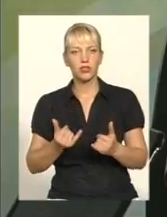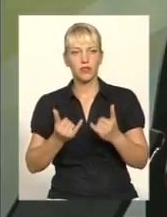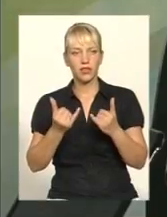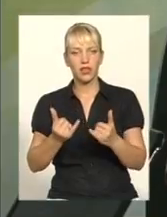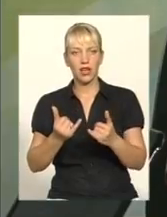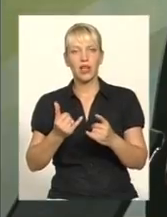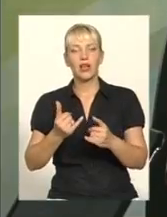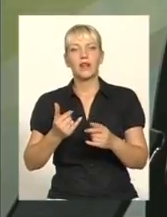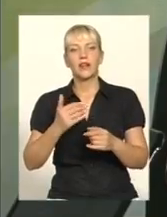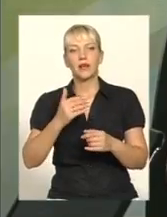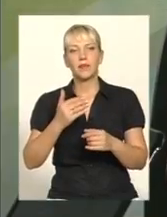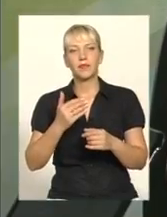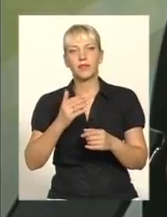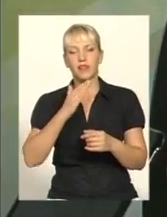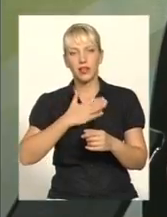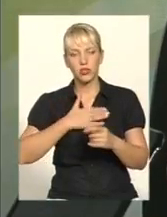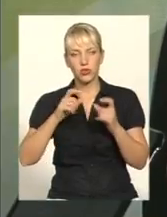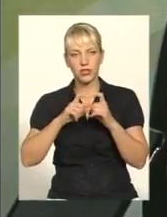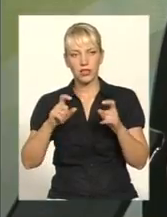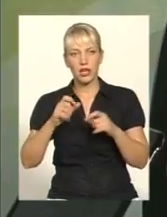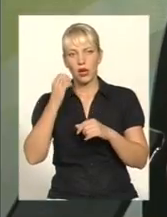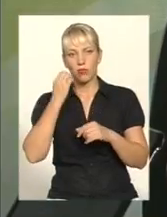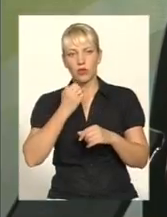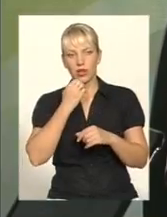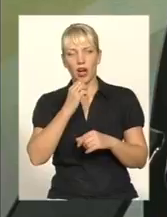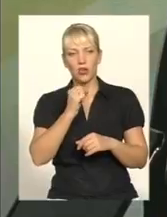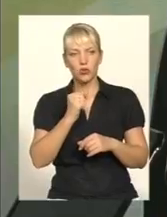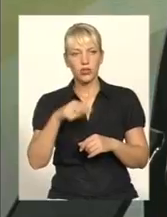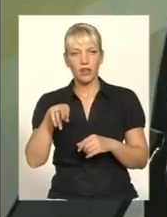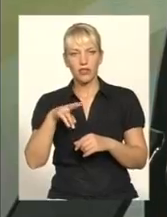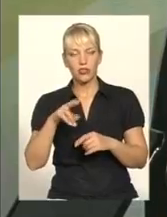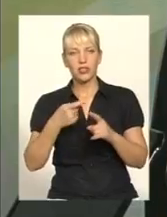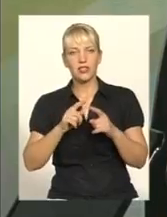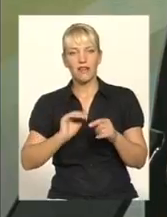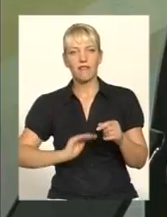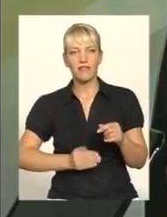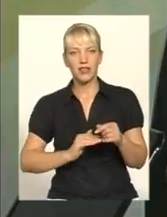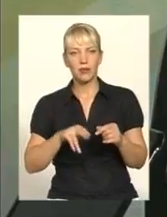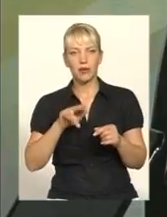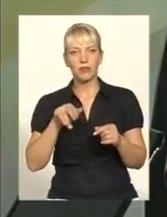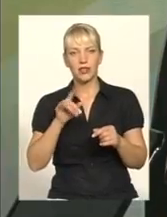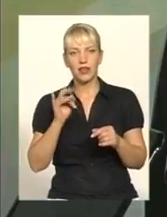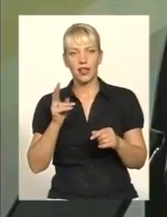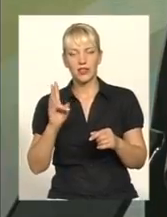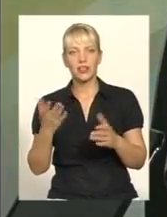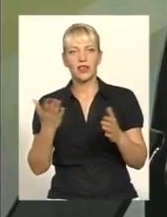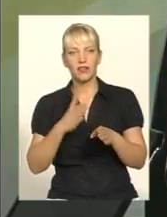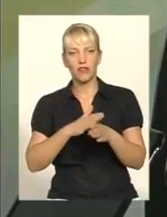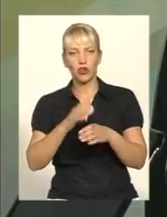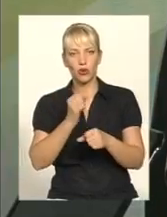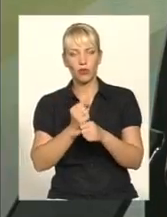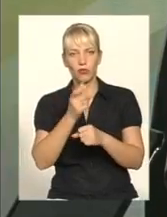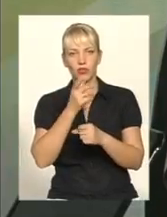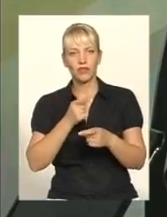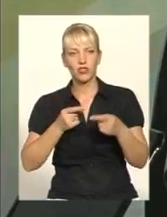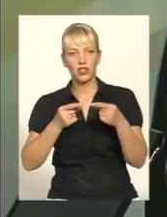Подякувати безпосередньо Артуру Давидовичу, як керівнику фірми-підрядника, які виконали роботи вчасно,